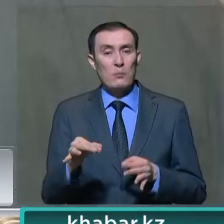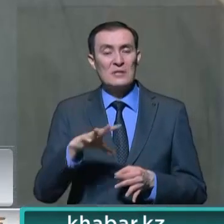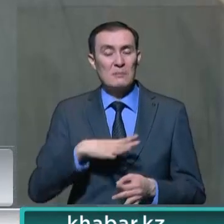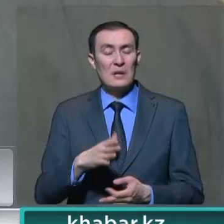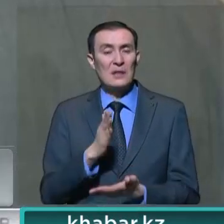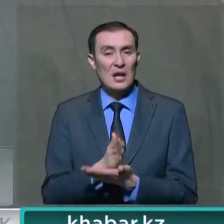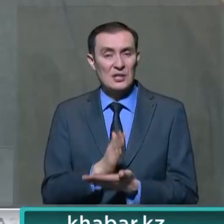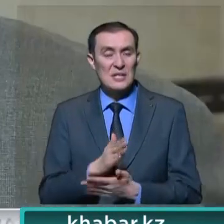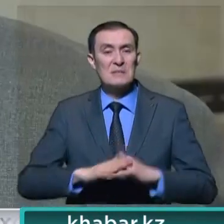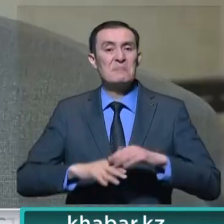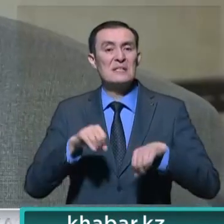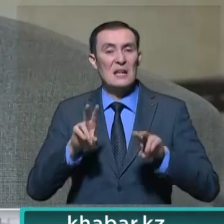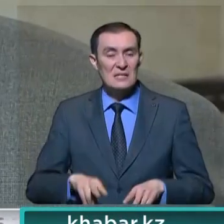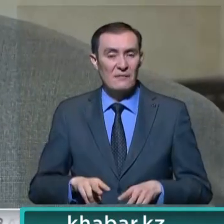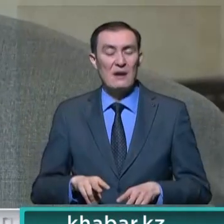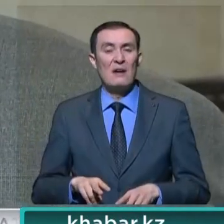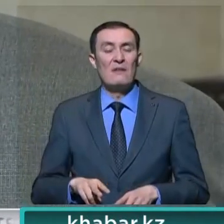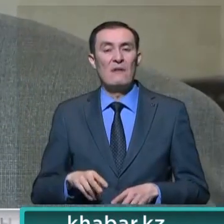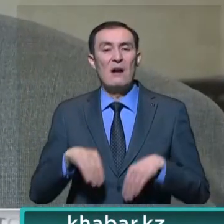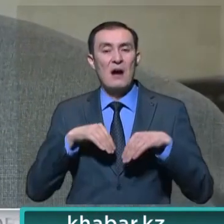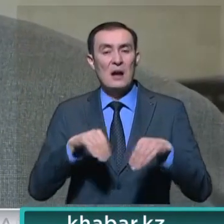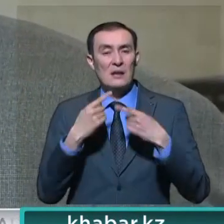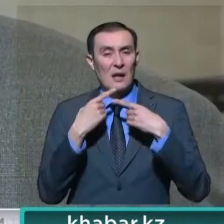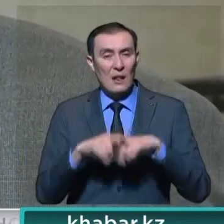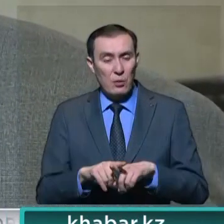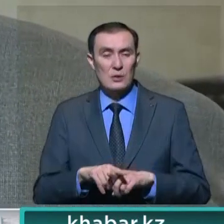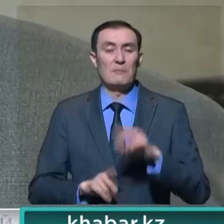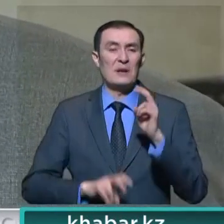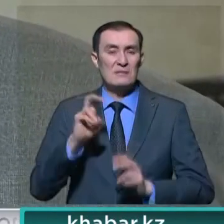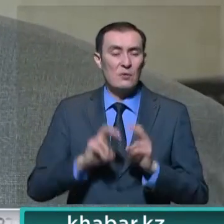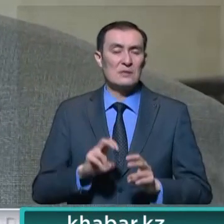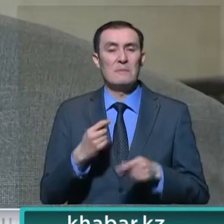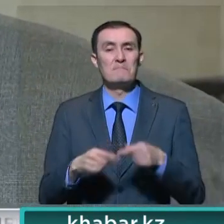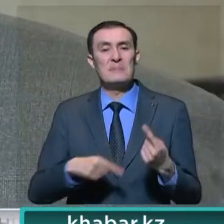сосредоточение экспертов, лучших агротехнологических подходов, производственных, бизнес-подходов в сельском хозяйстве.